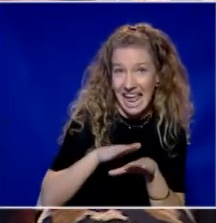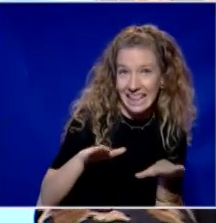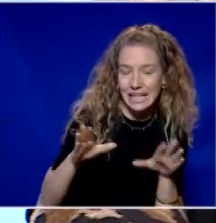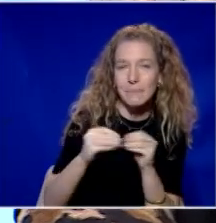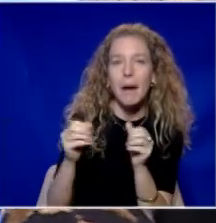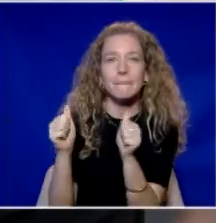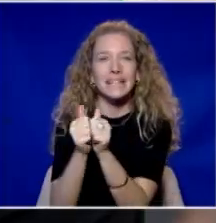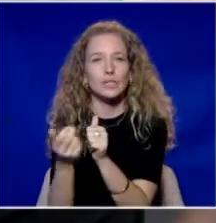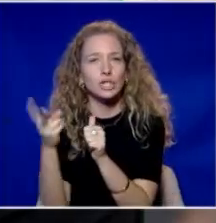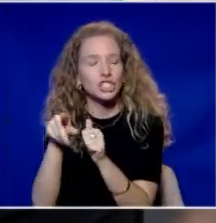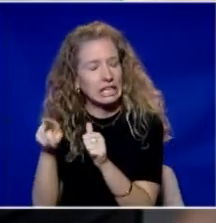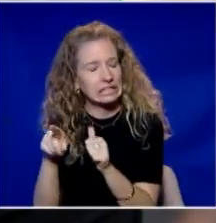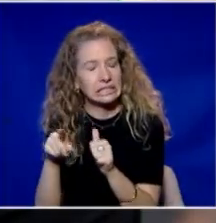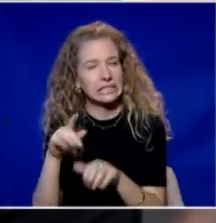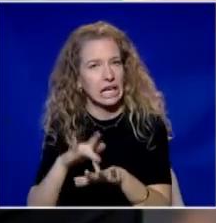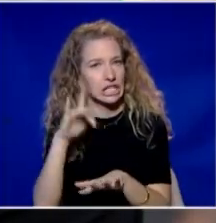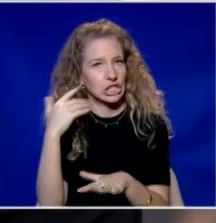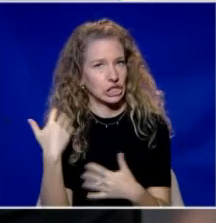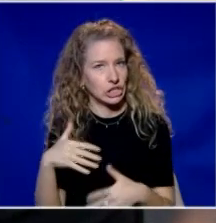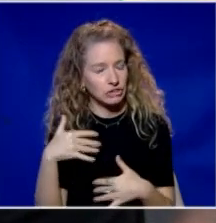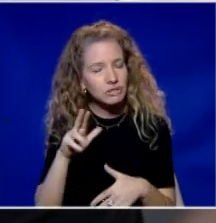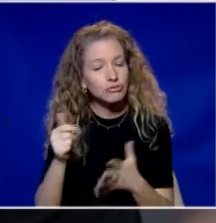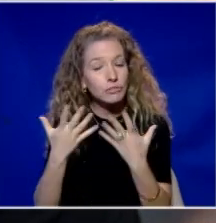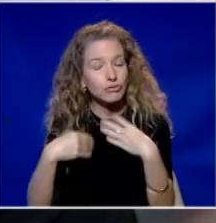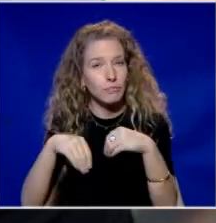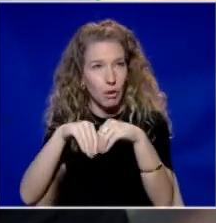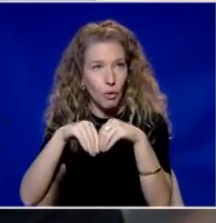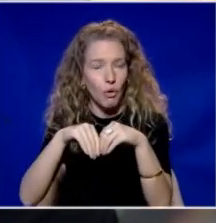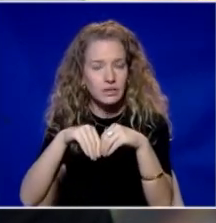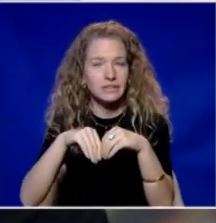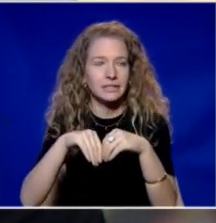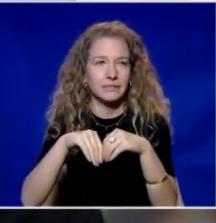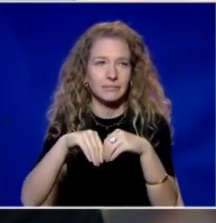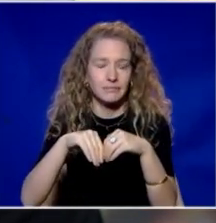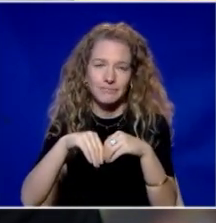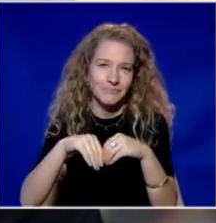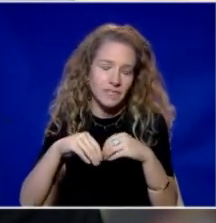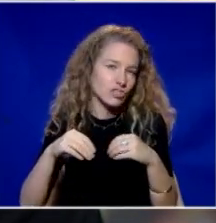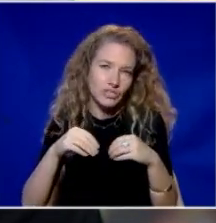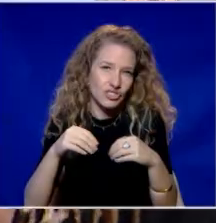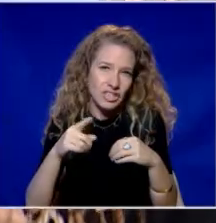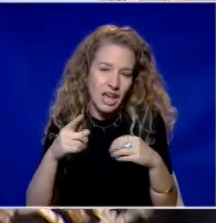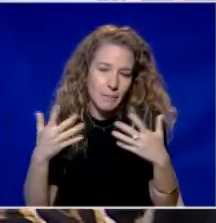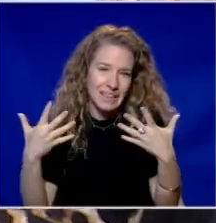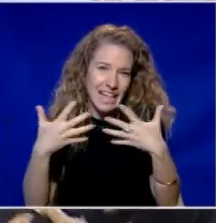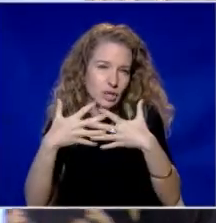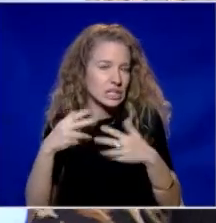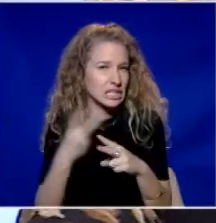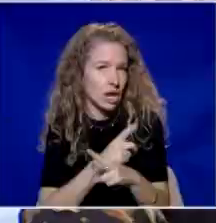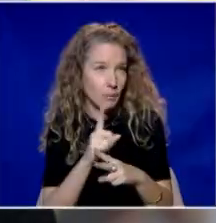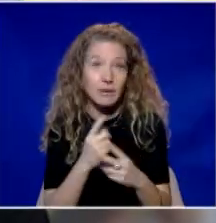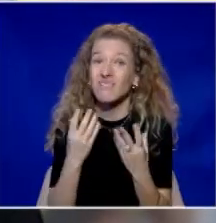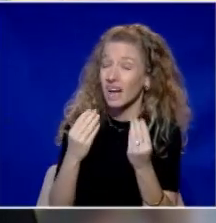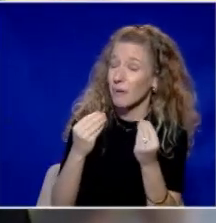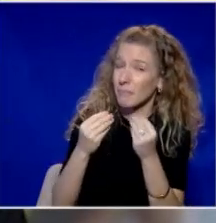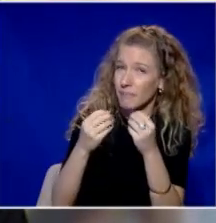עצומה. יש שם כאילו שתי משפחות שמתאחדות וזה לא בנורמה. ויש הרבה שמתפרקים. בדיוק. זה בדרך